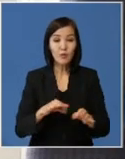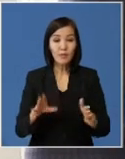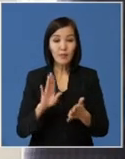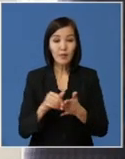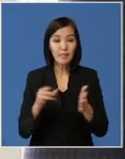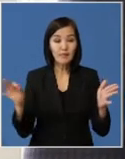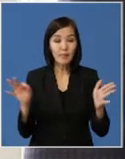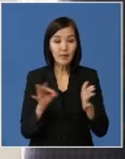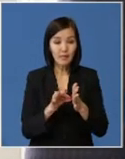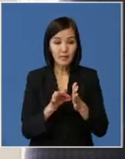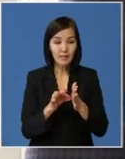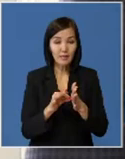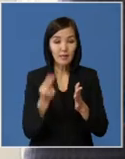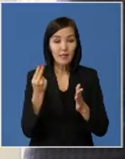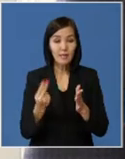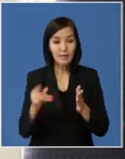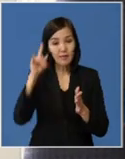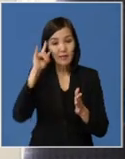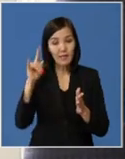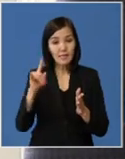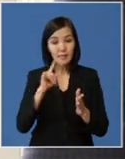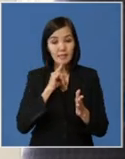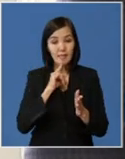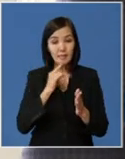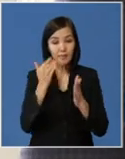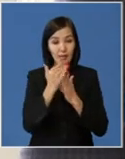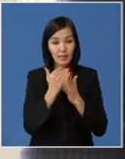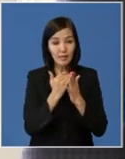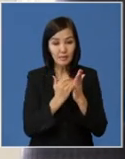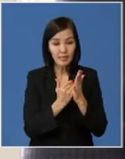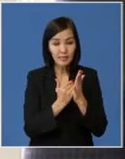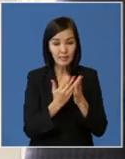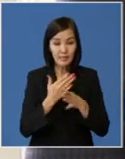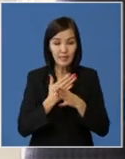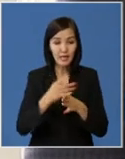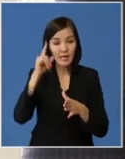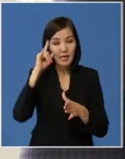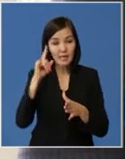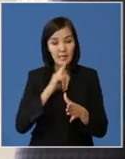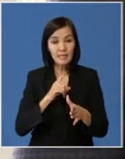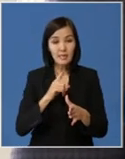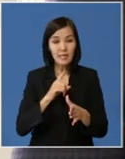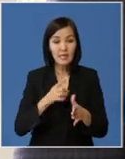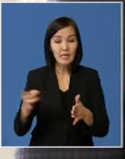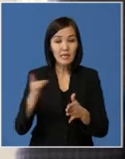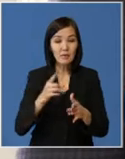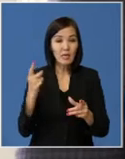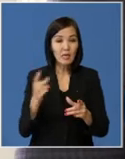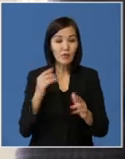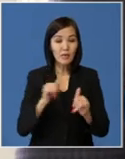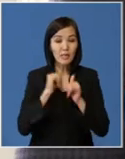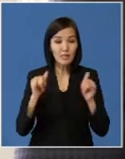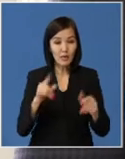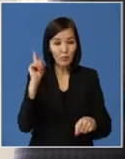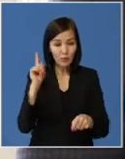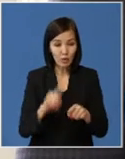мақсаты осы цифрлы Қазақстан бағдарламасы аясында Қазақстан Республикасының экономикасын дамытуды жеделдету